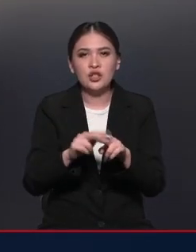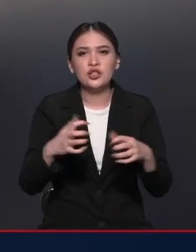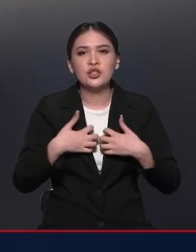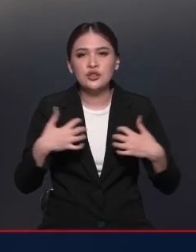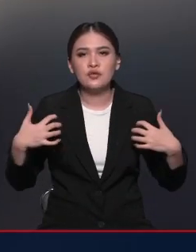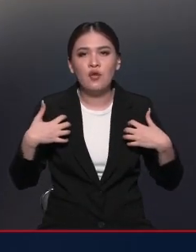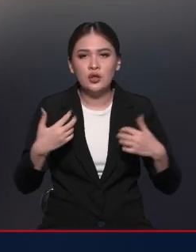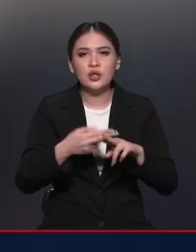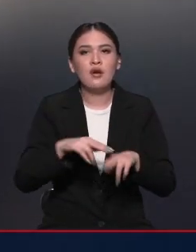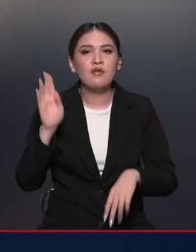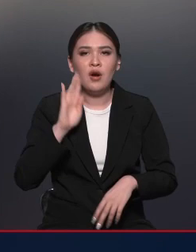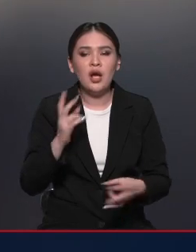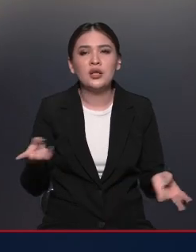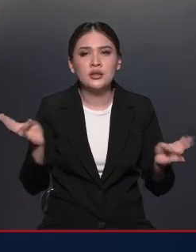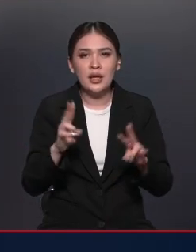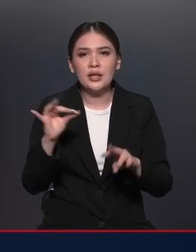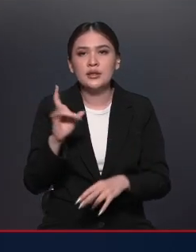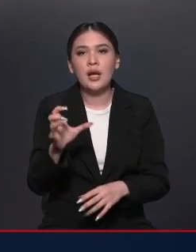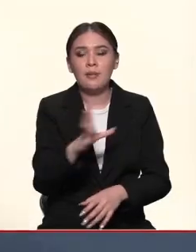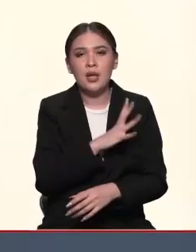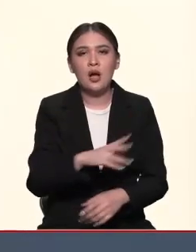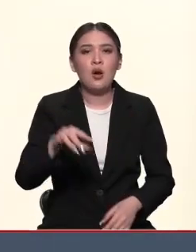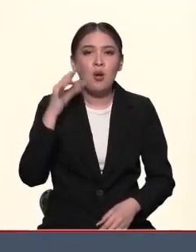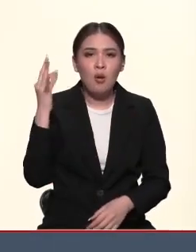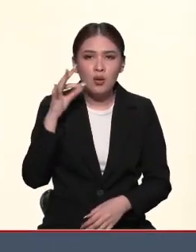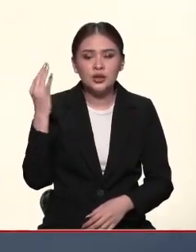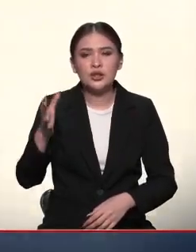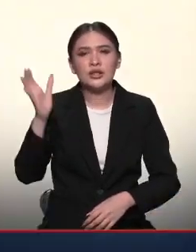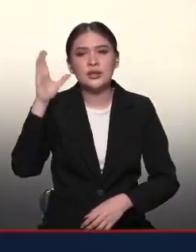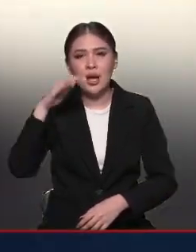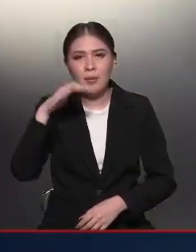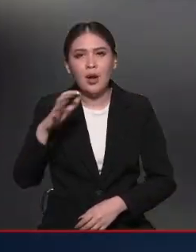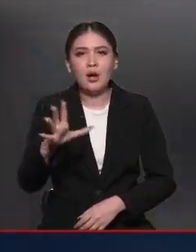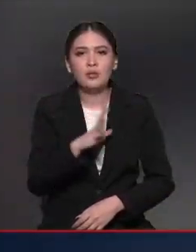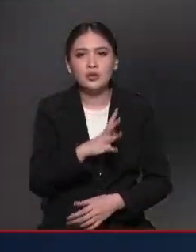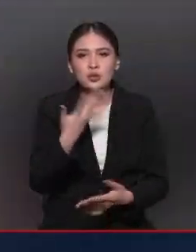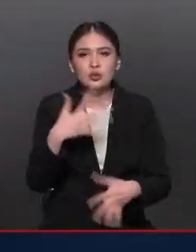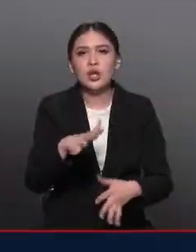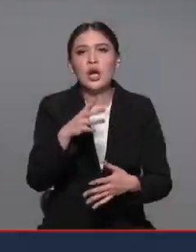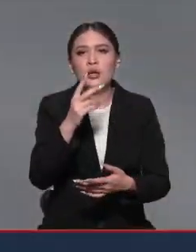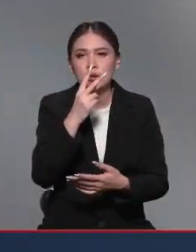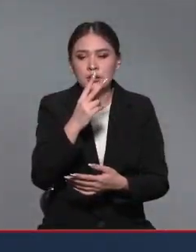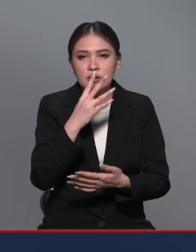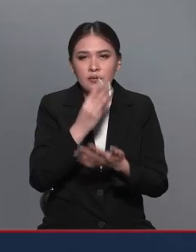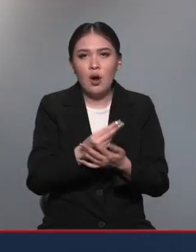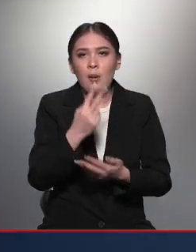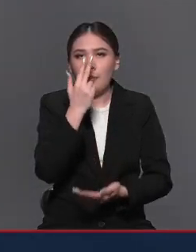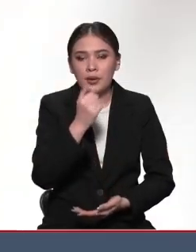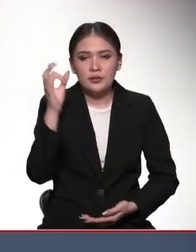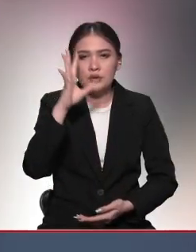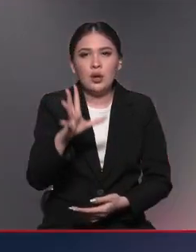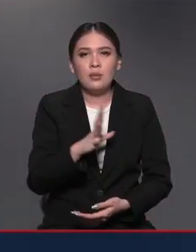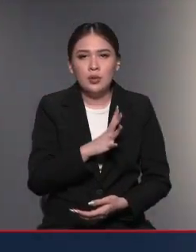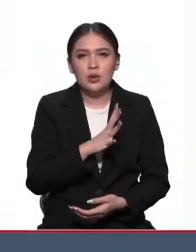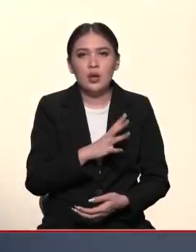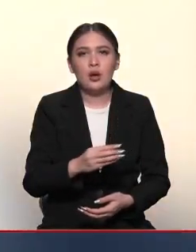одни после паводков. Судя по этим кадрам, кошки и собаки уже принимают Мираса за своего и не пугаются. Напротив, охотно принимают из